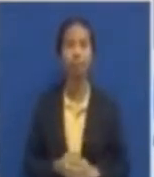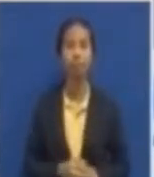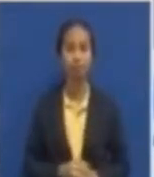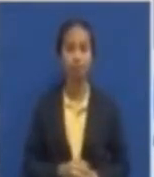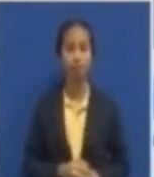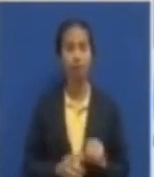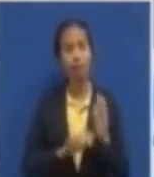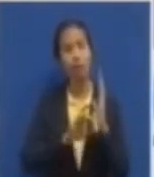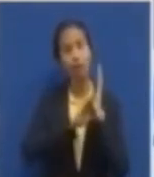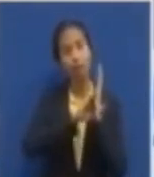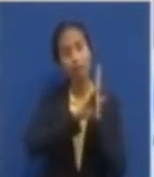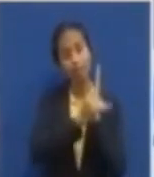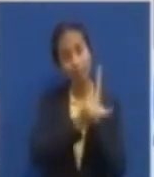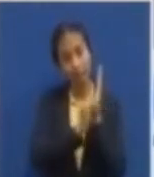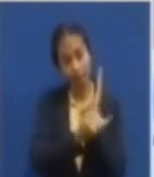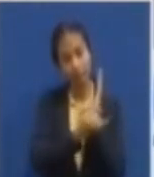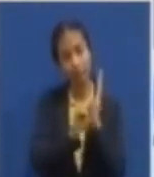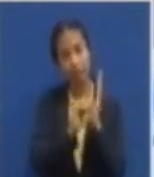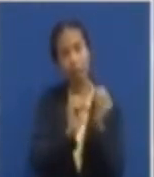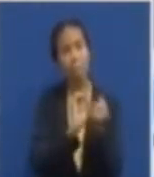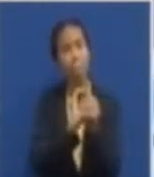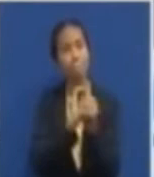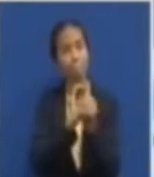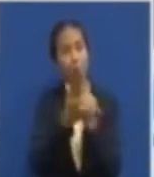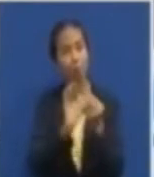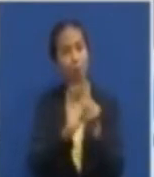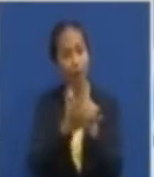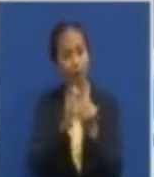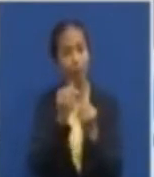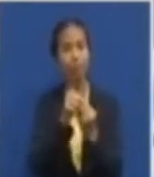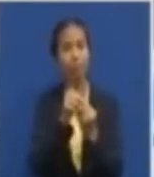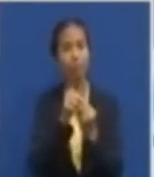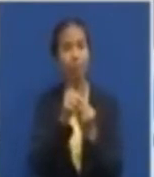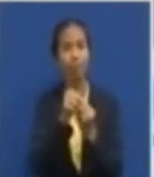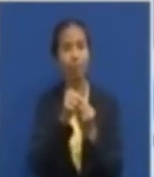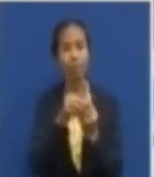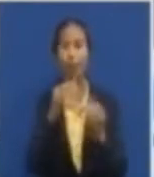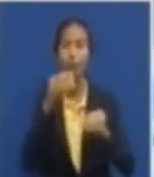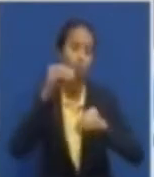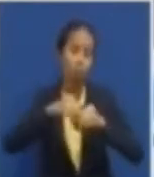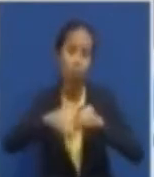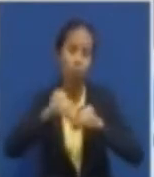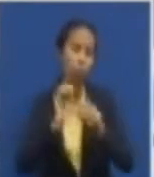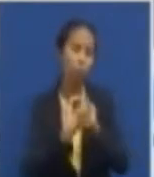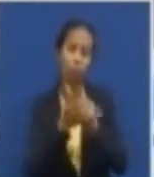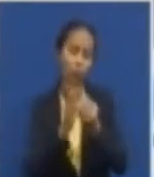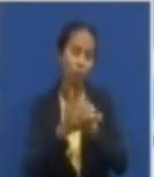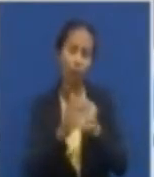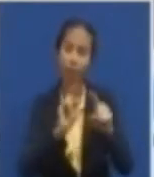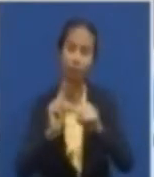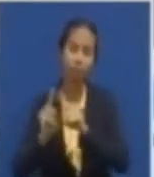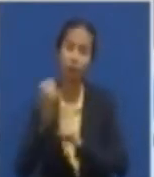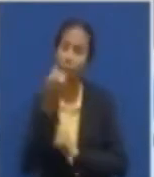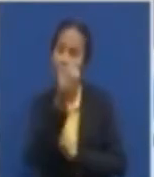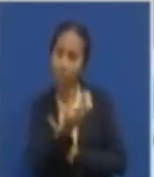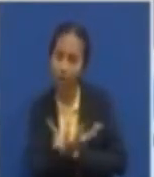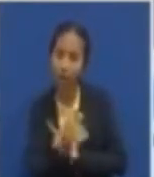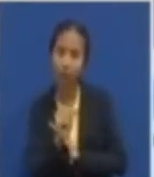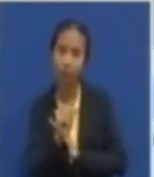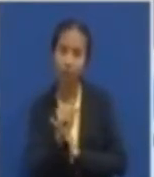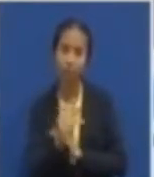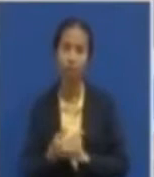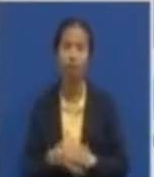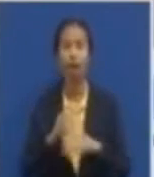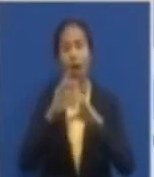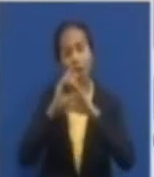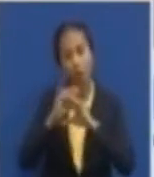จันทบุรีก็จะเด่นเรื่องของผลไม้นะคือเป็นเมืองหลวงของผลไม้นะครับส่วนระยองก็เ